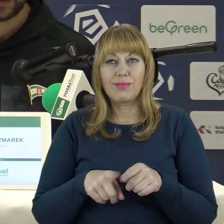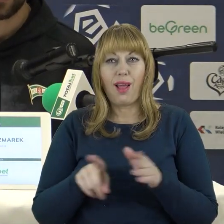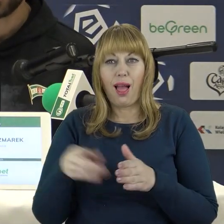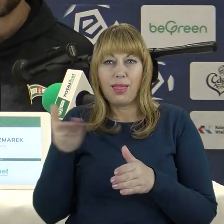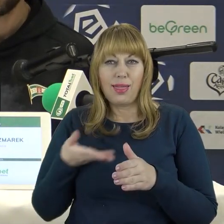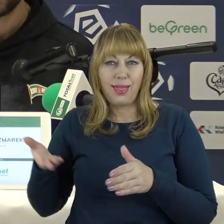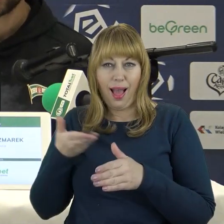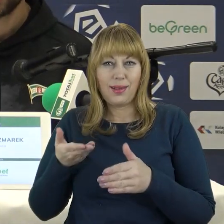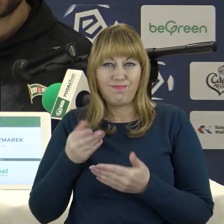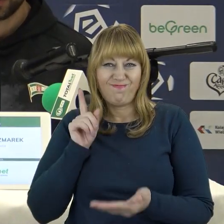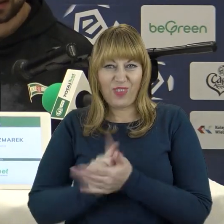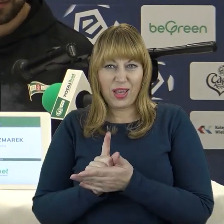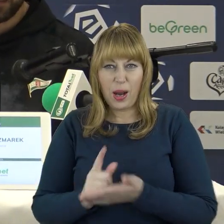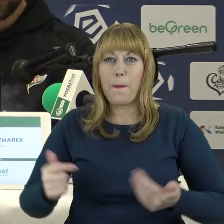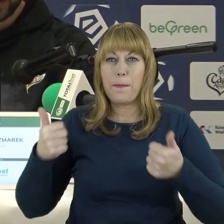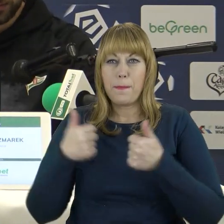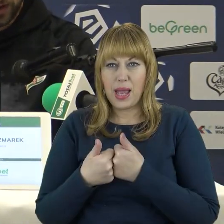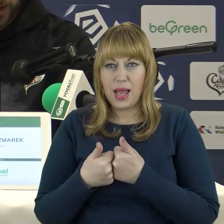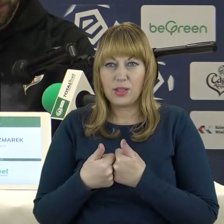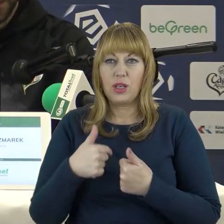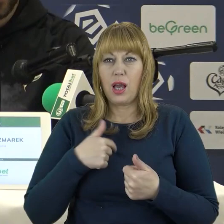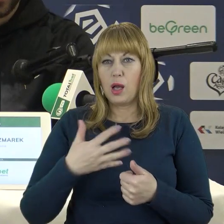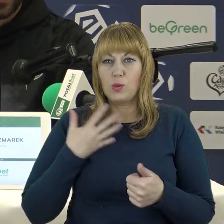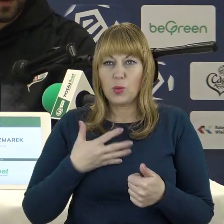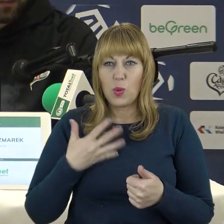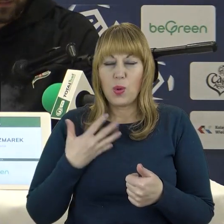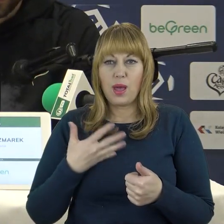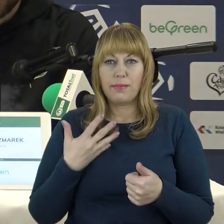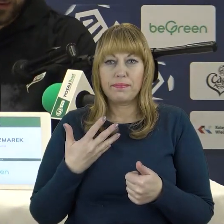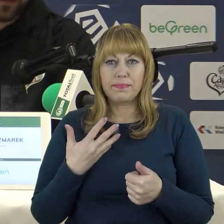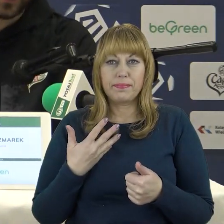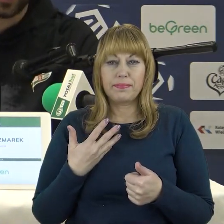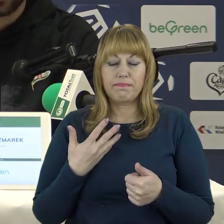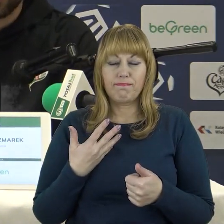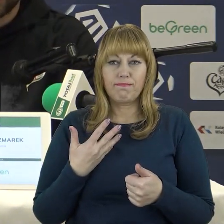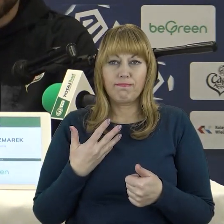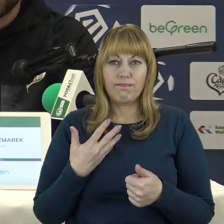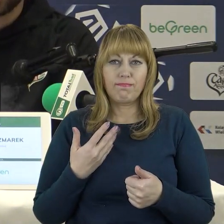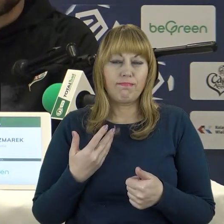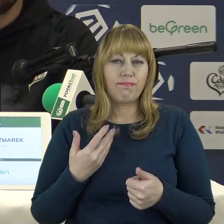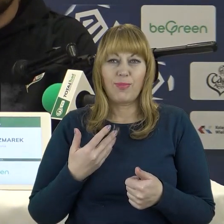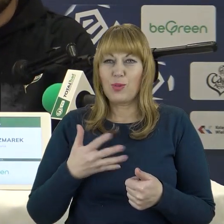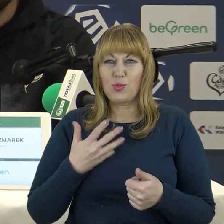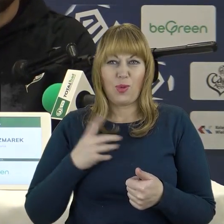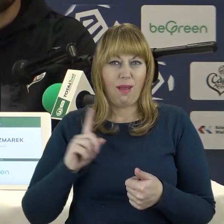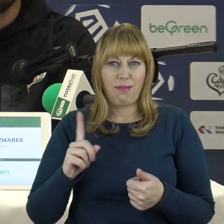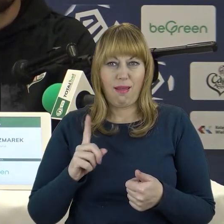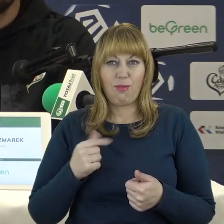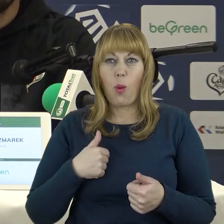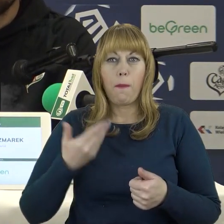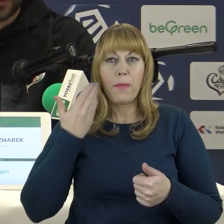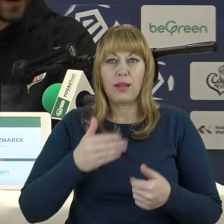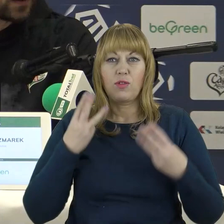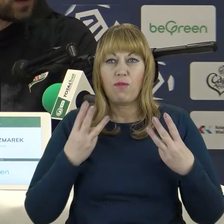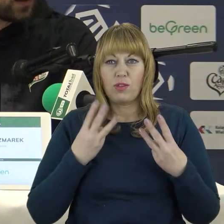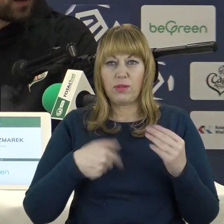za ten wygrany mecz. Uważam, że... Nie uważam. To są dzisiaj bardzo ważne trzy